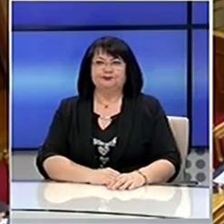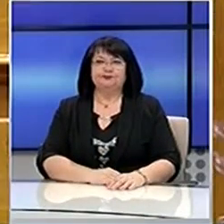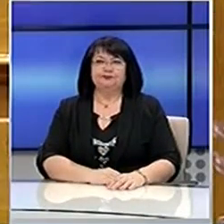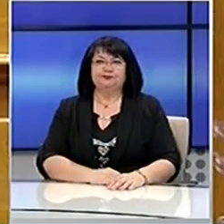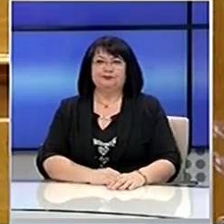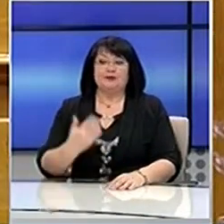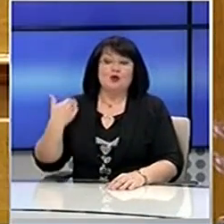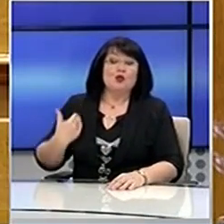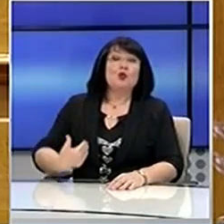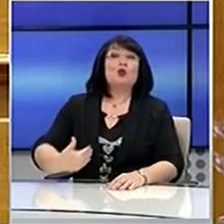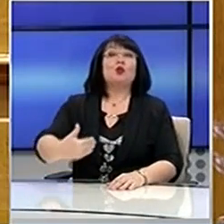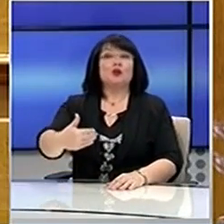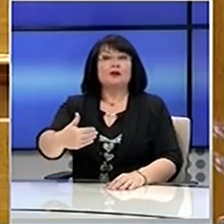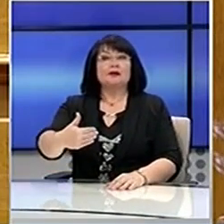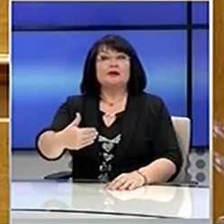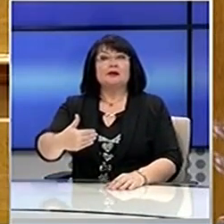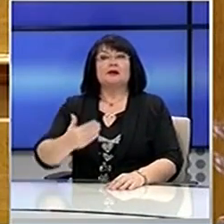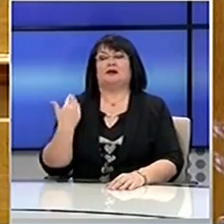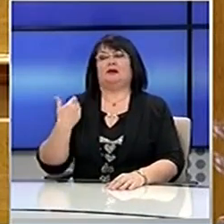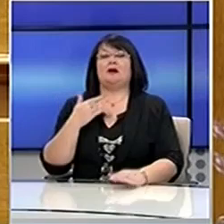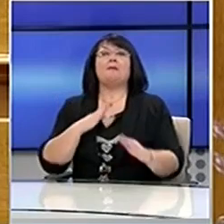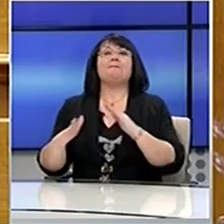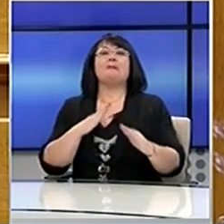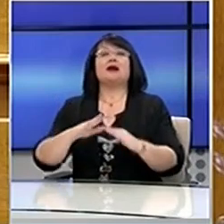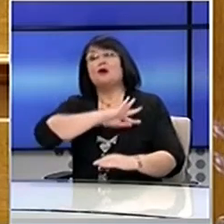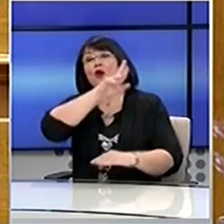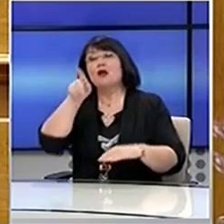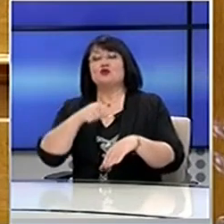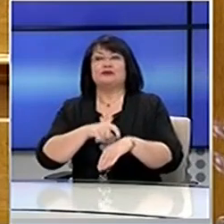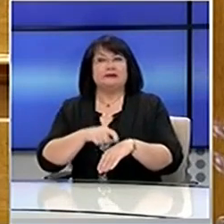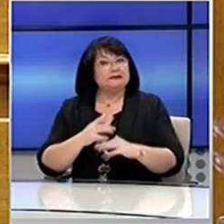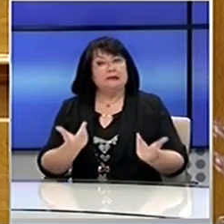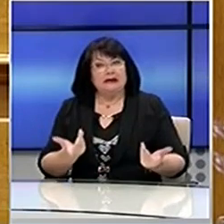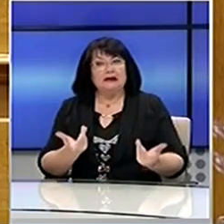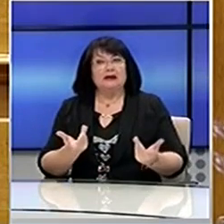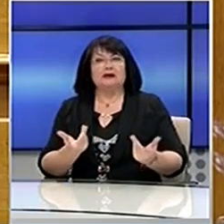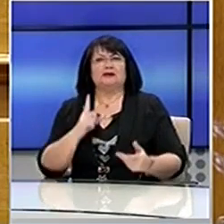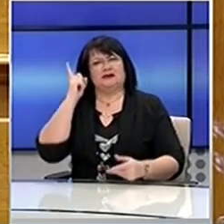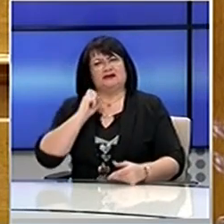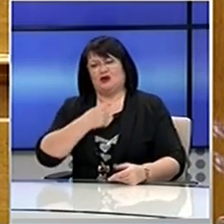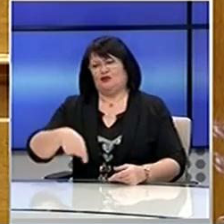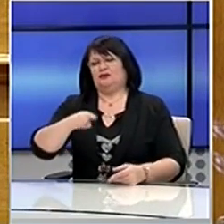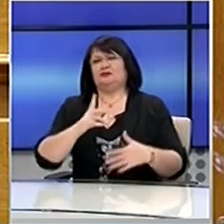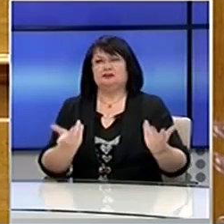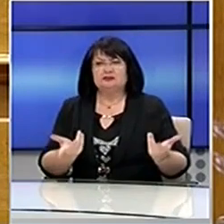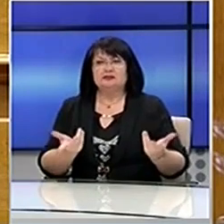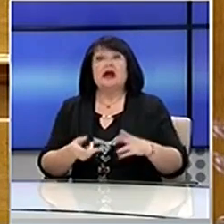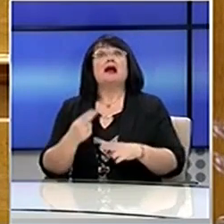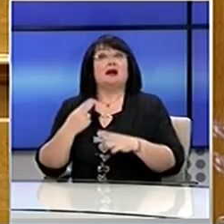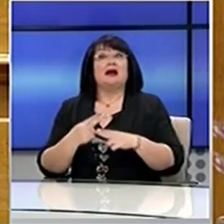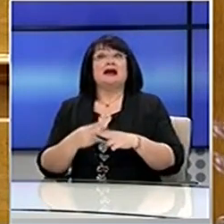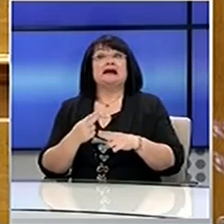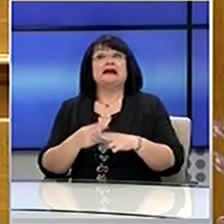έχουν μεσολαβήσει από τον Μάρτιο μέχρι και σήμερα είναι λίγο πολύ γνωστά. Αξίζει